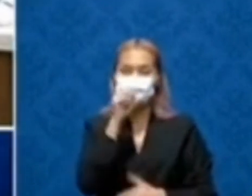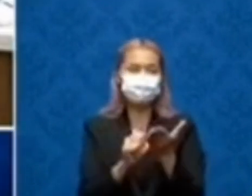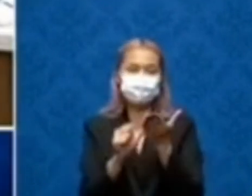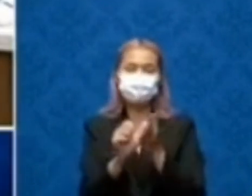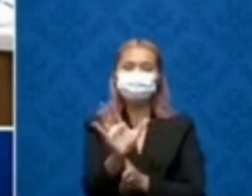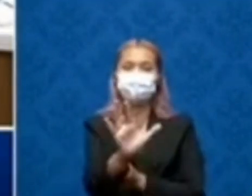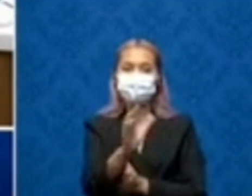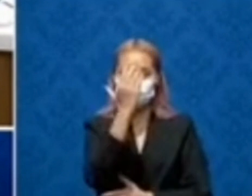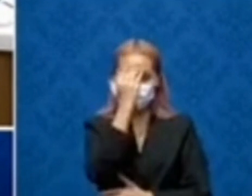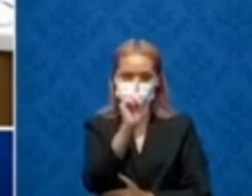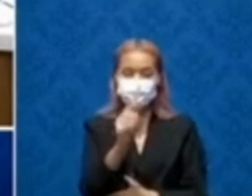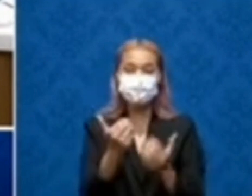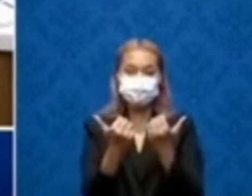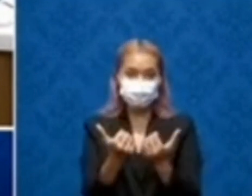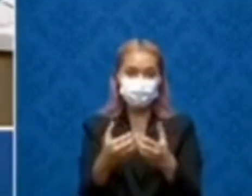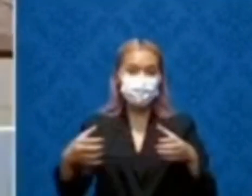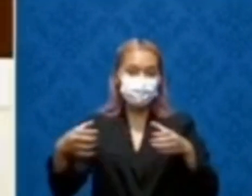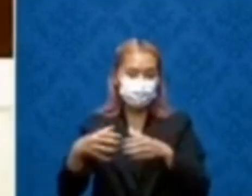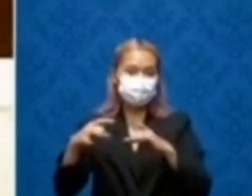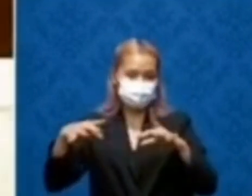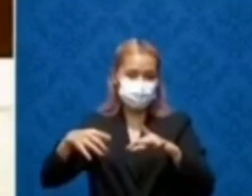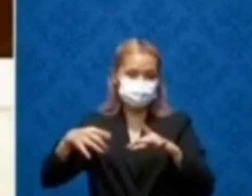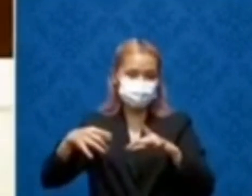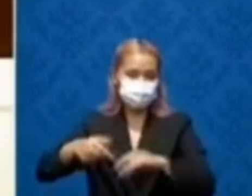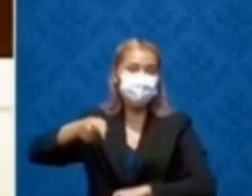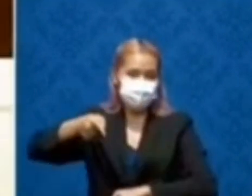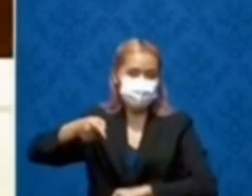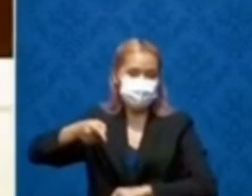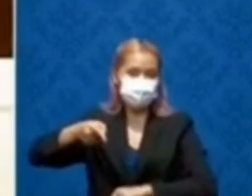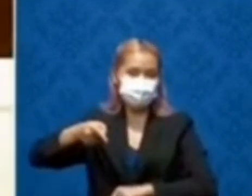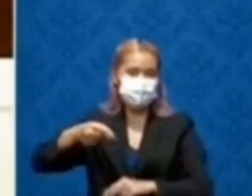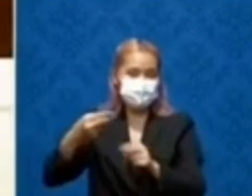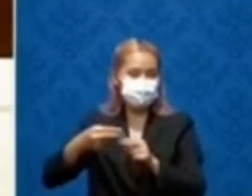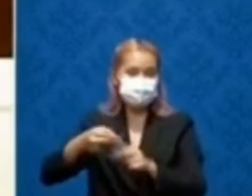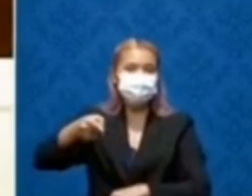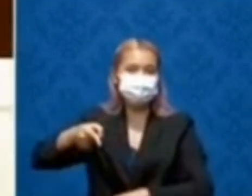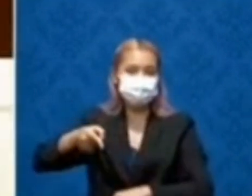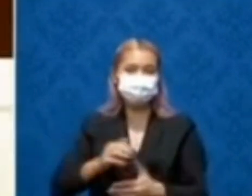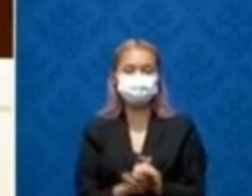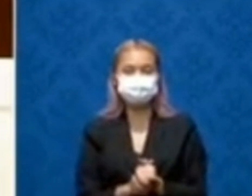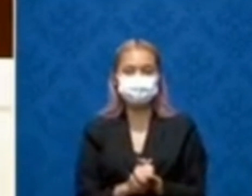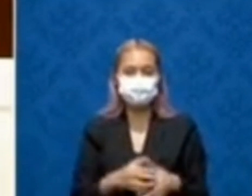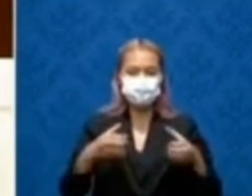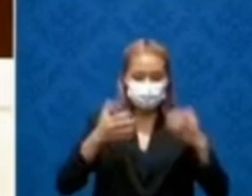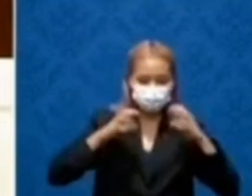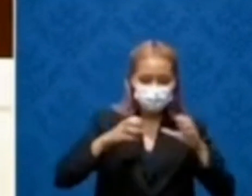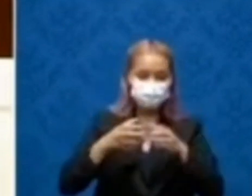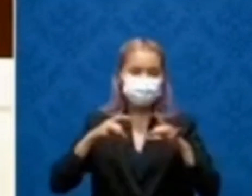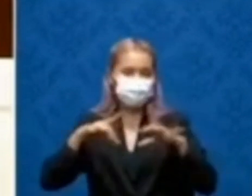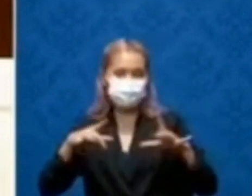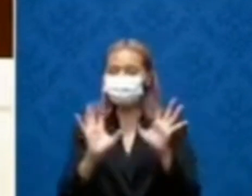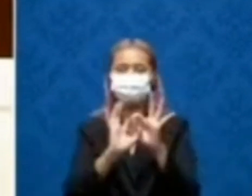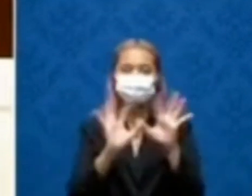กัดฝ่ายค้านอยู่นะครับเพราะนั้นก็เอ่ยชื่อไม่ได้เจตนาจะว่าฝ่ายค้านหรือฝ่ายรัฐบาลครับแต่เห็นว่าคนที่ท้